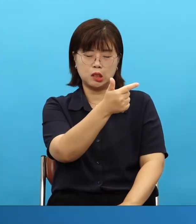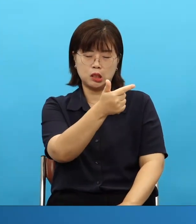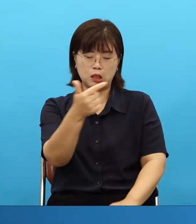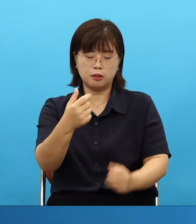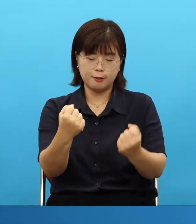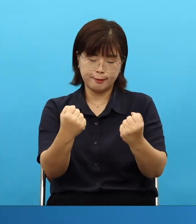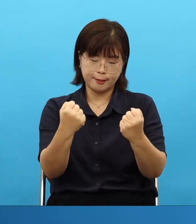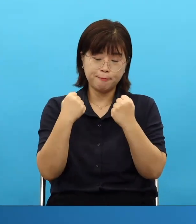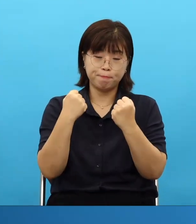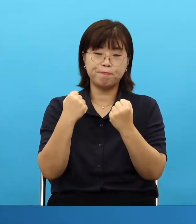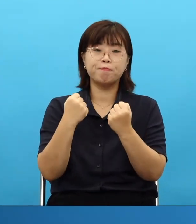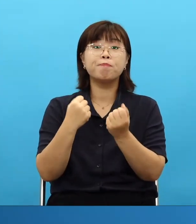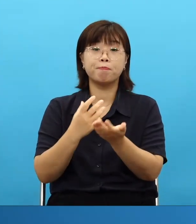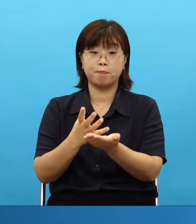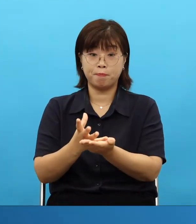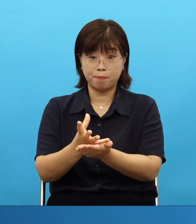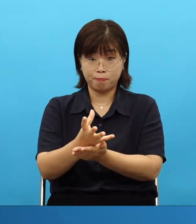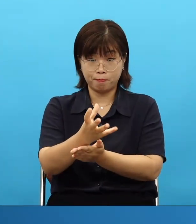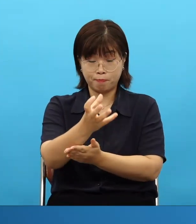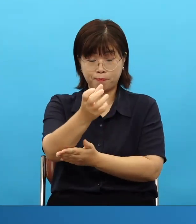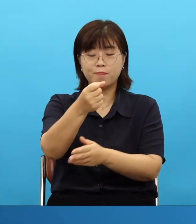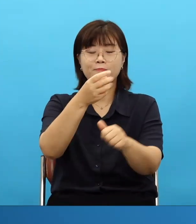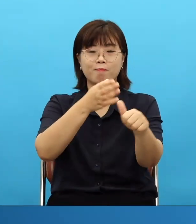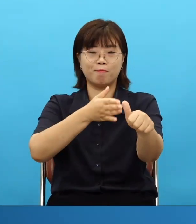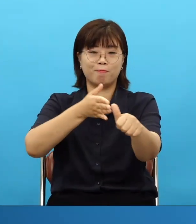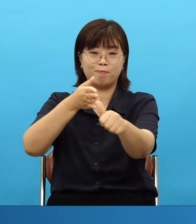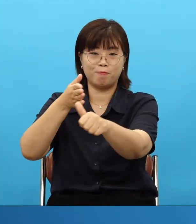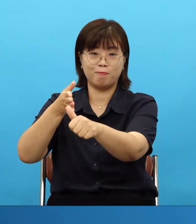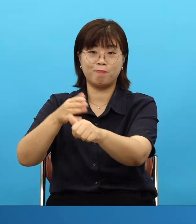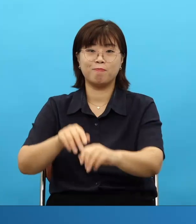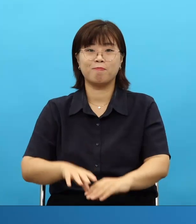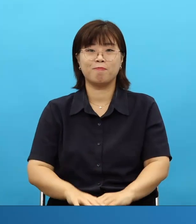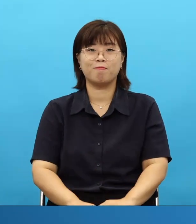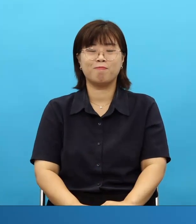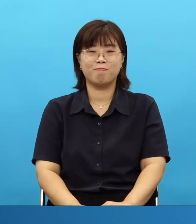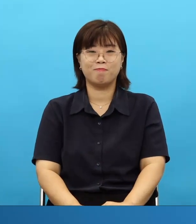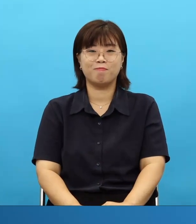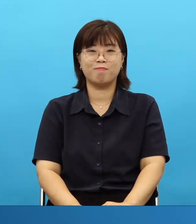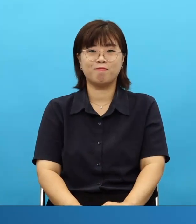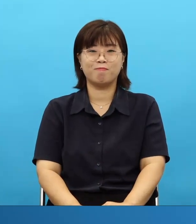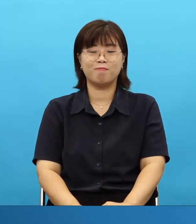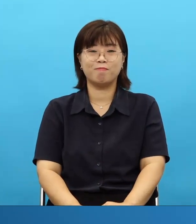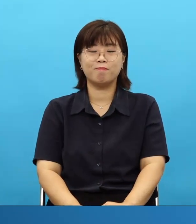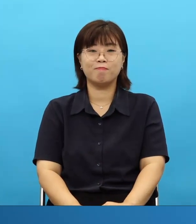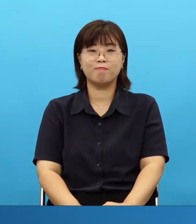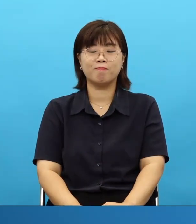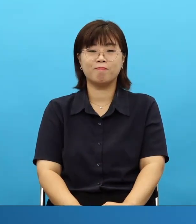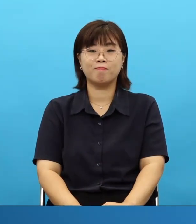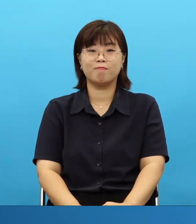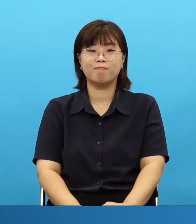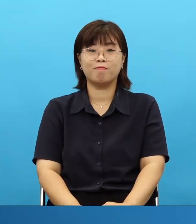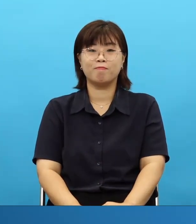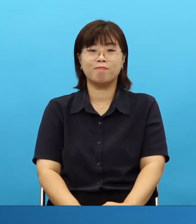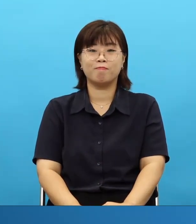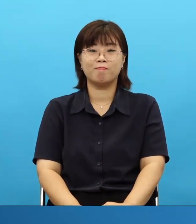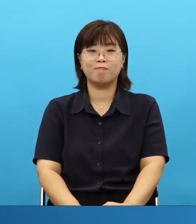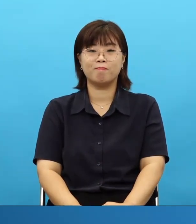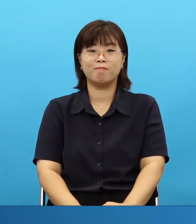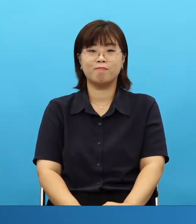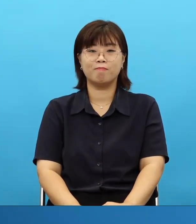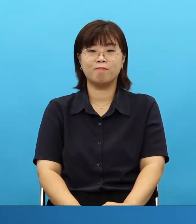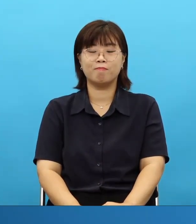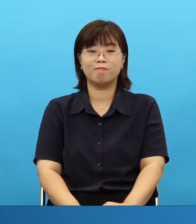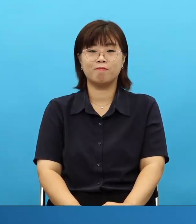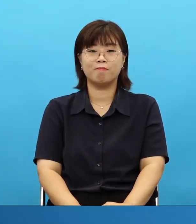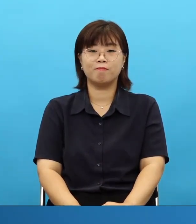힘을 얻는 주일이 되기를 주님의 이름으로 축복합니다. I bless you in the name of the Lord that today on the Lord's Day you may receive